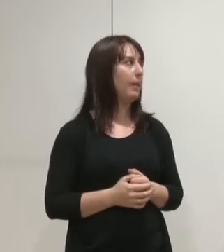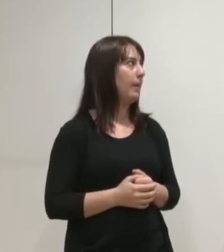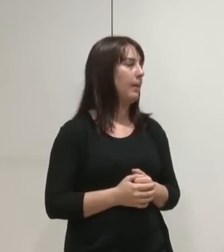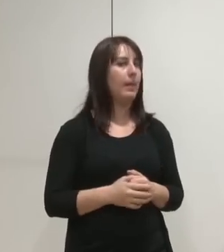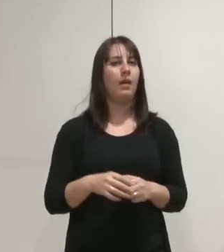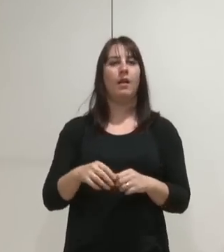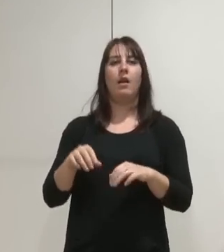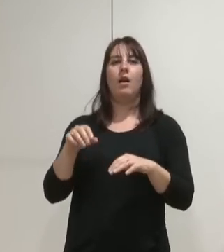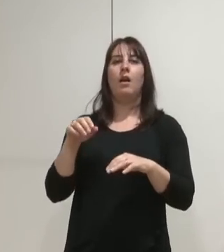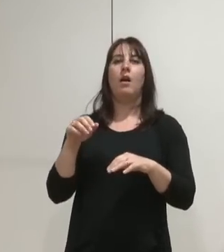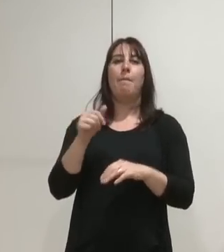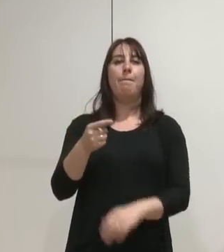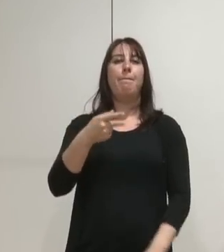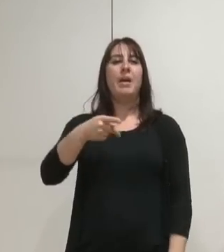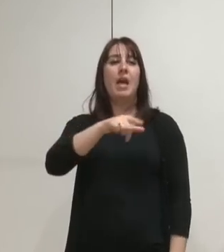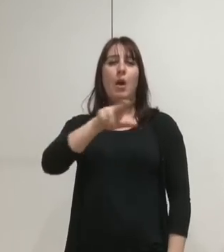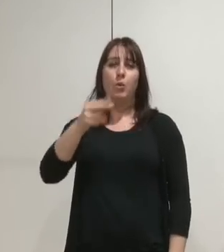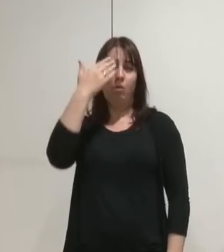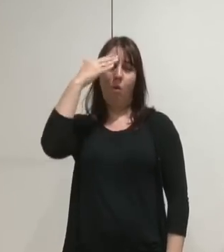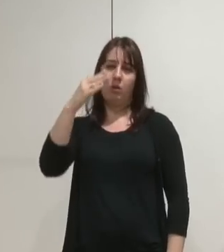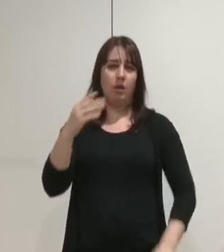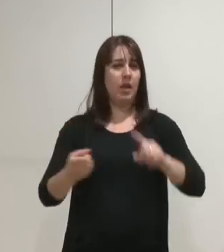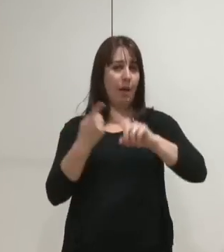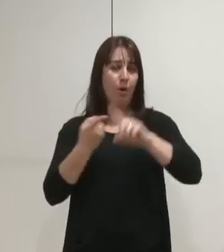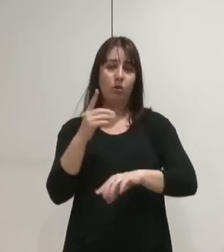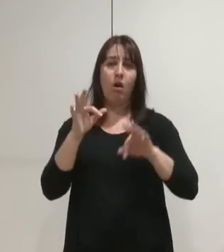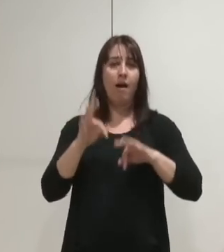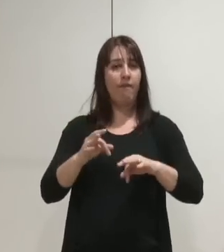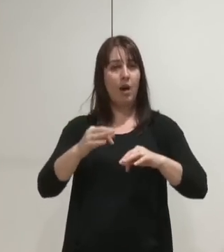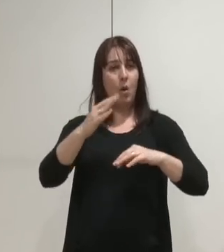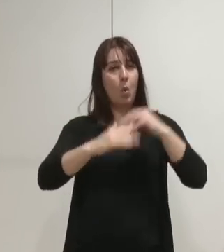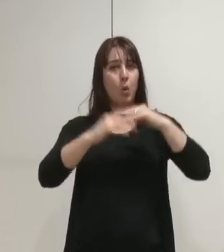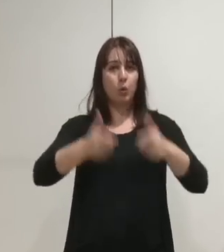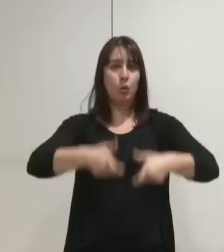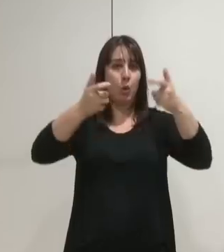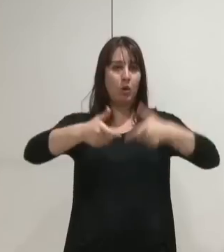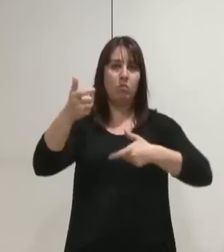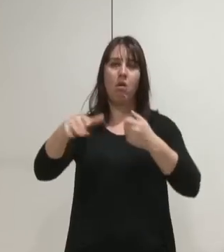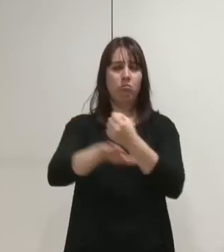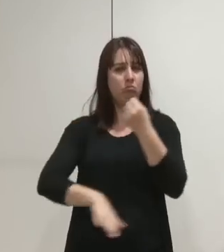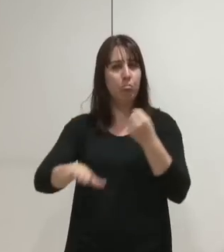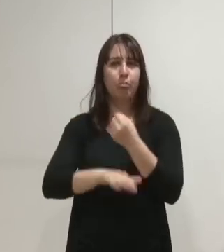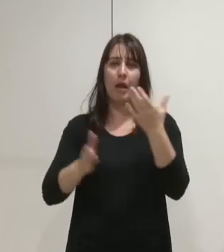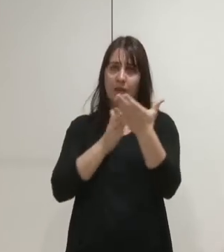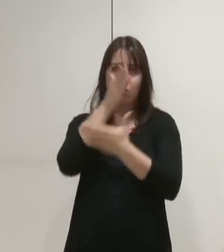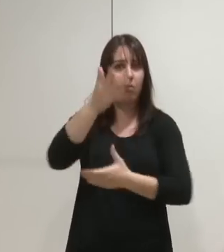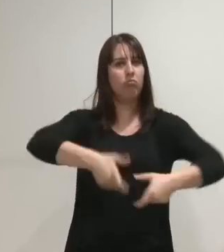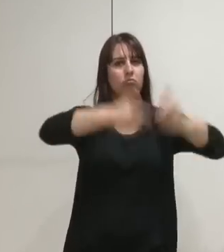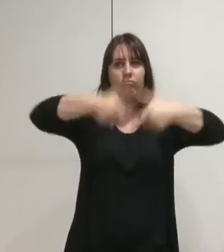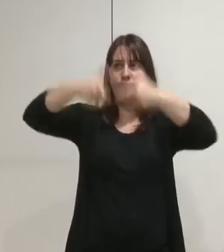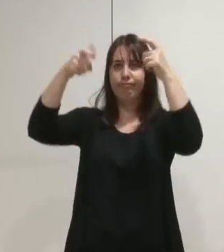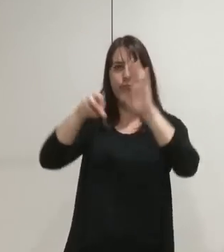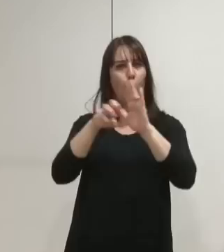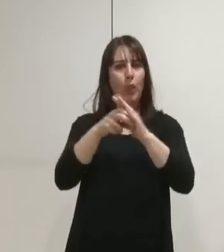l'urbanisme est un document central qui définit la réglementation en matière des construction il définit des grandes orientations de l'urbanisme